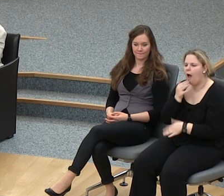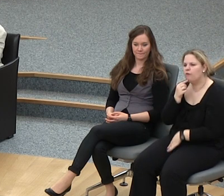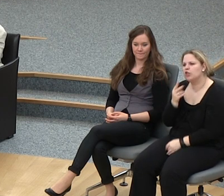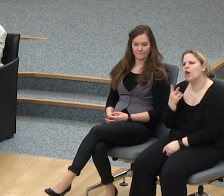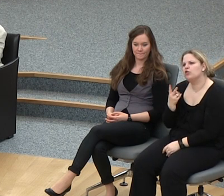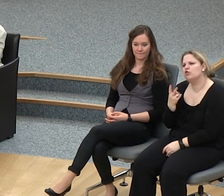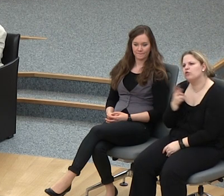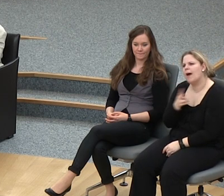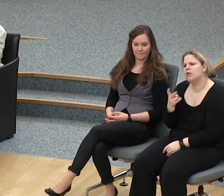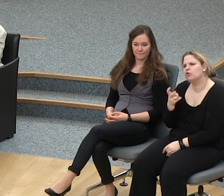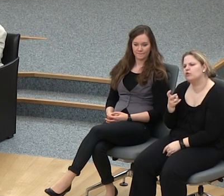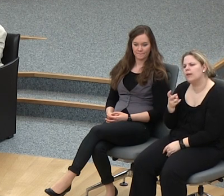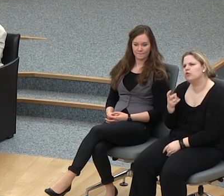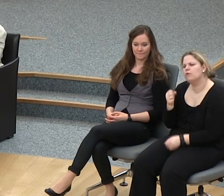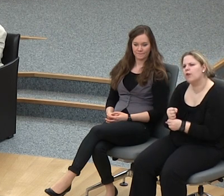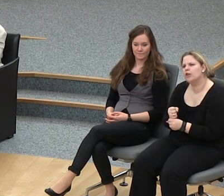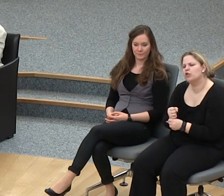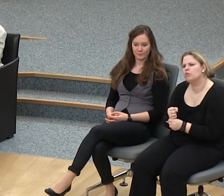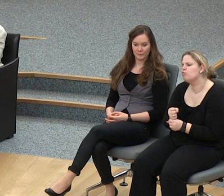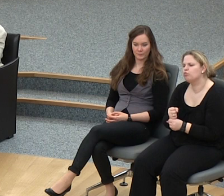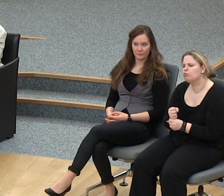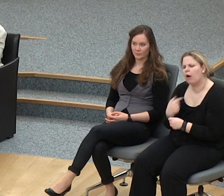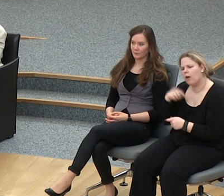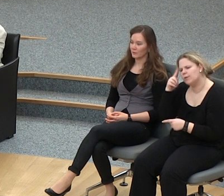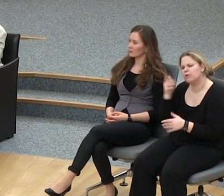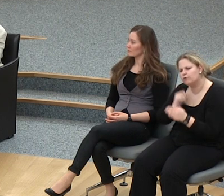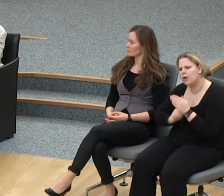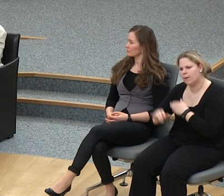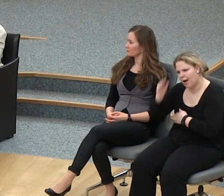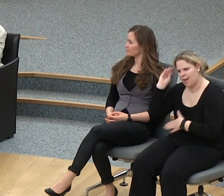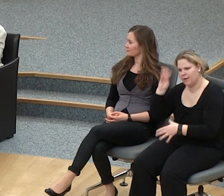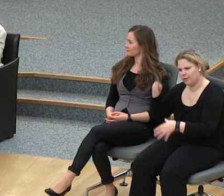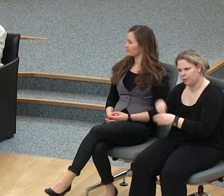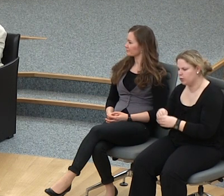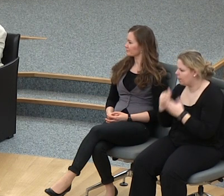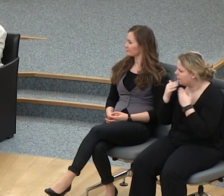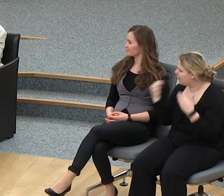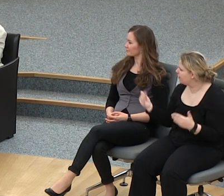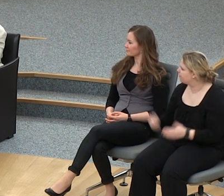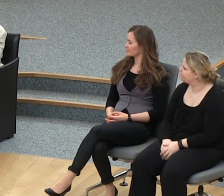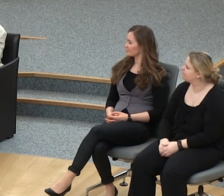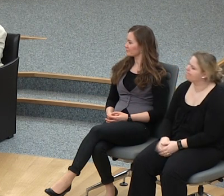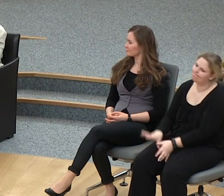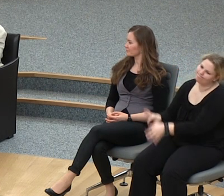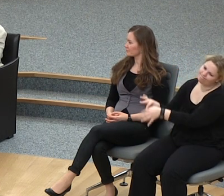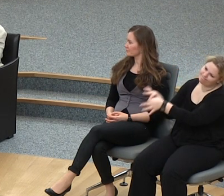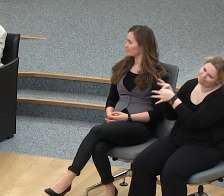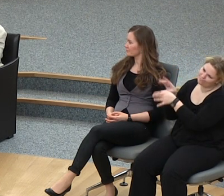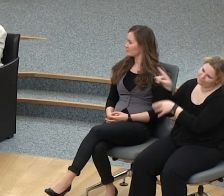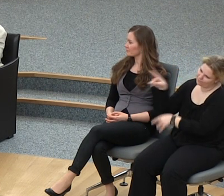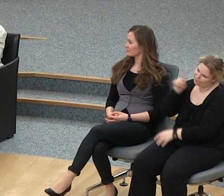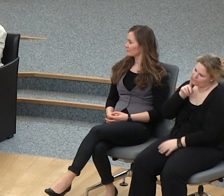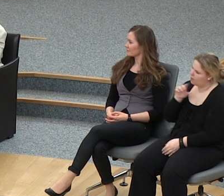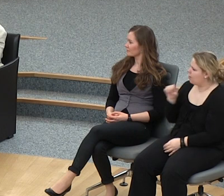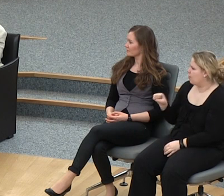dazu lernen. Dankeschön. Ja, ich denke ebenfalls, da haben Sie mir gleich das Stichwort gegeben für Frau